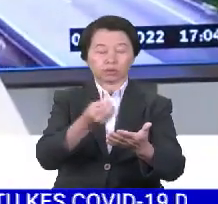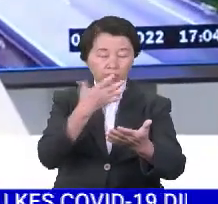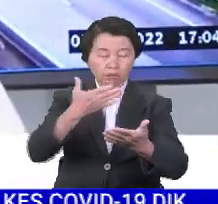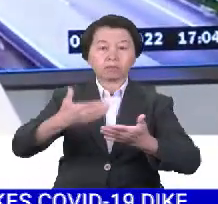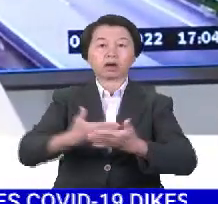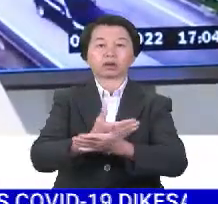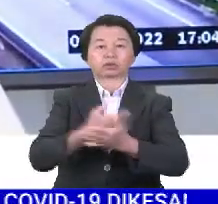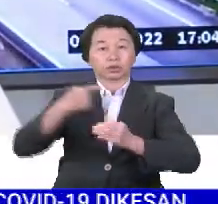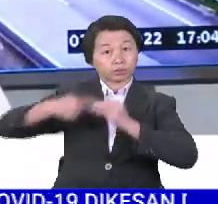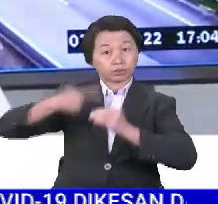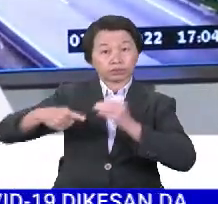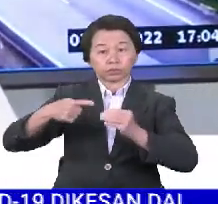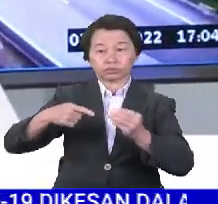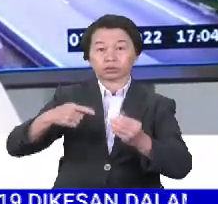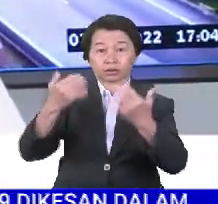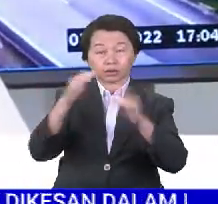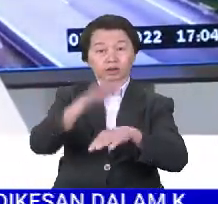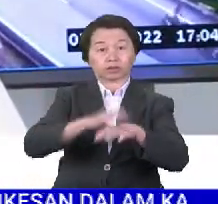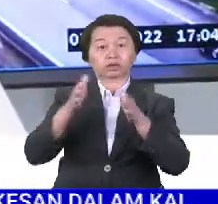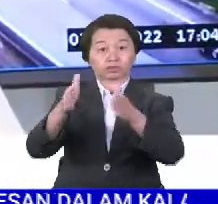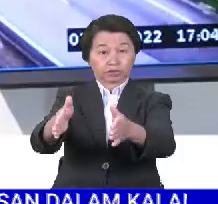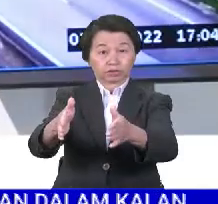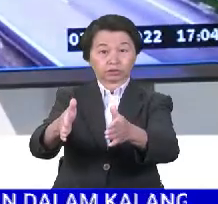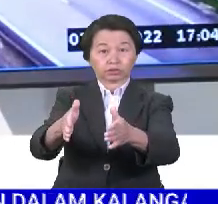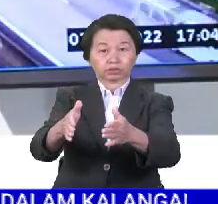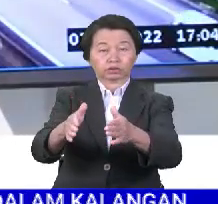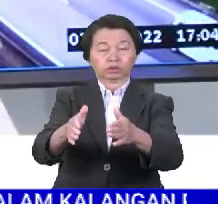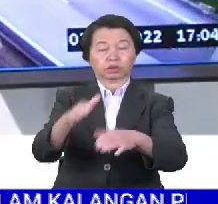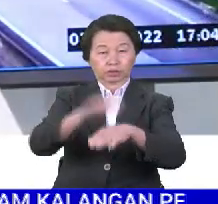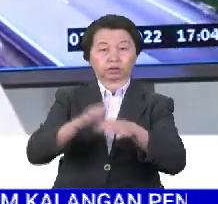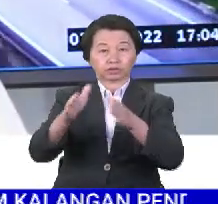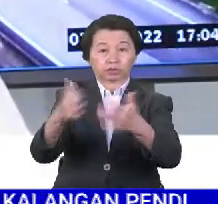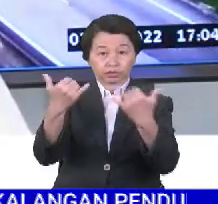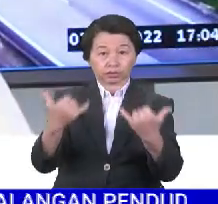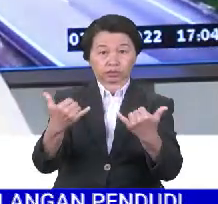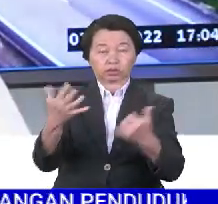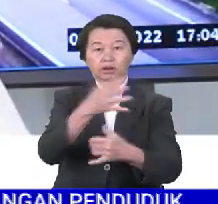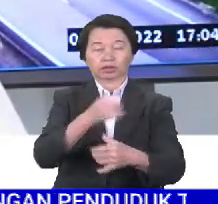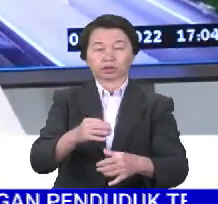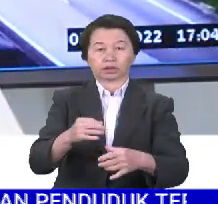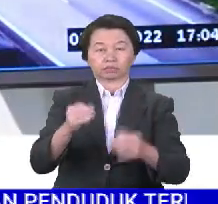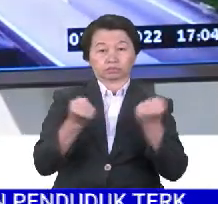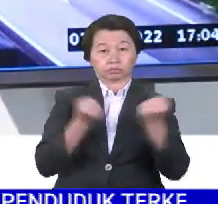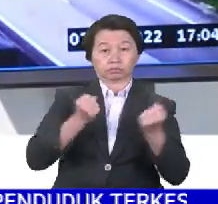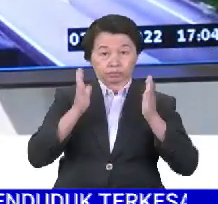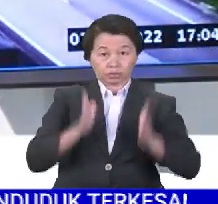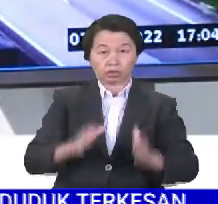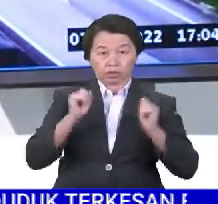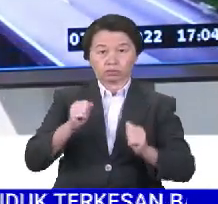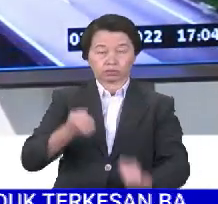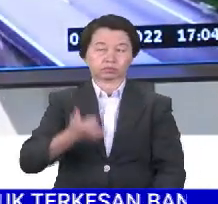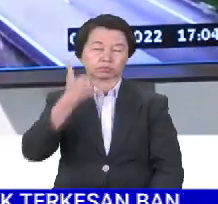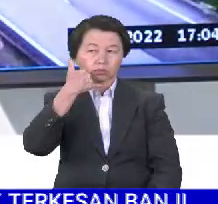terkini berkaitan dengan situasi semasa situasi trafik di Lebuh Raya. Selain itu, pihak pengguna juga boleh